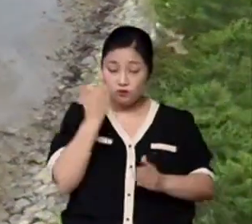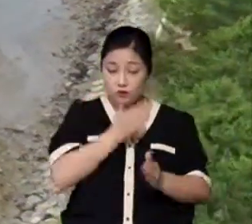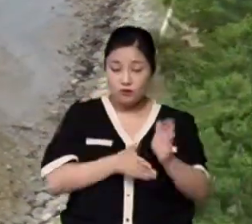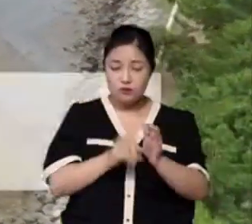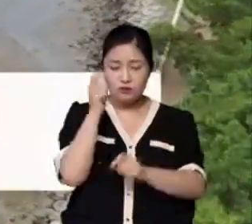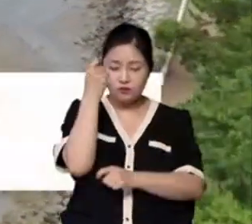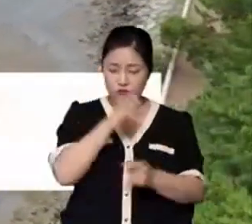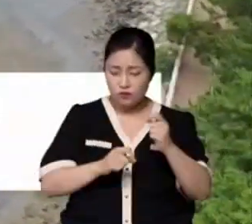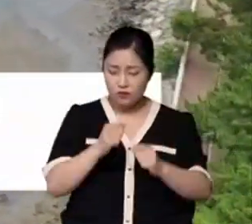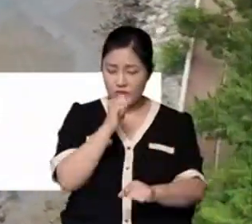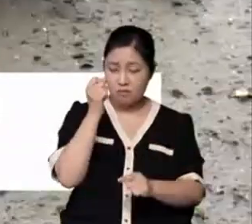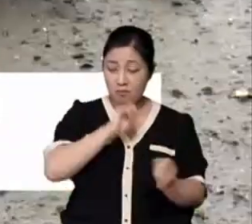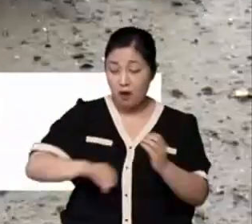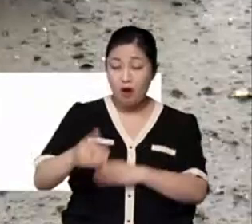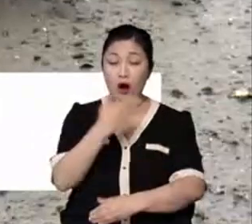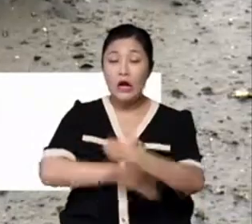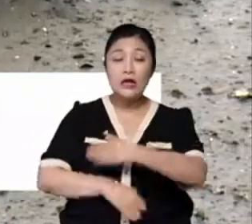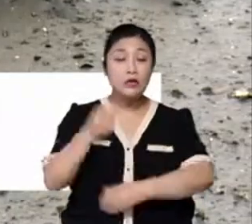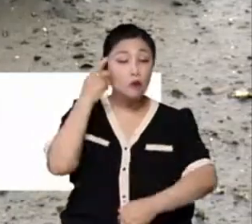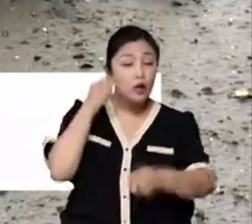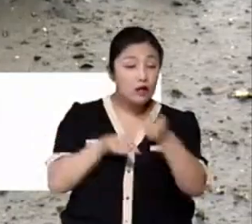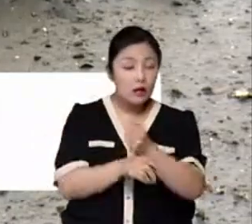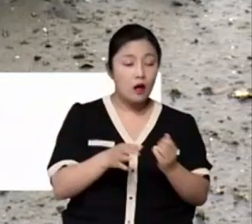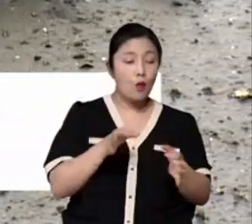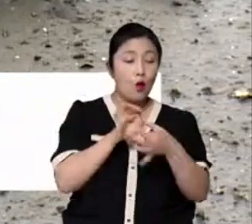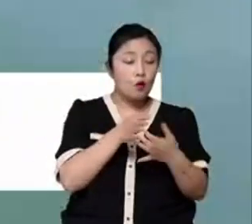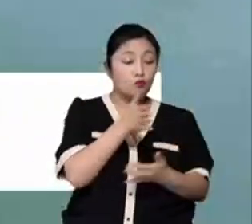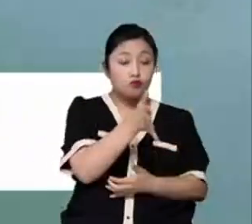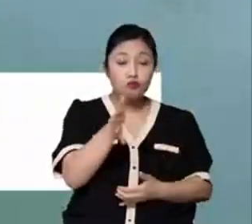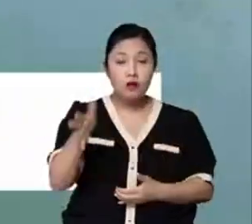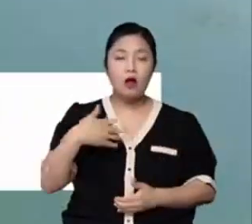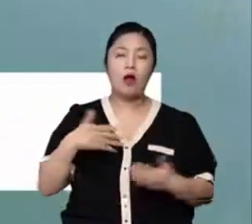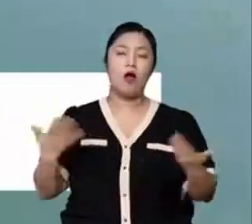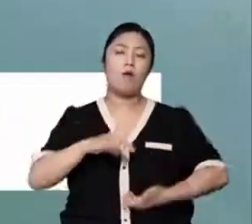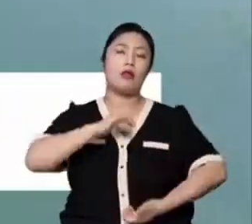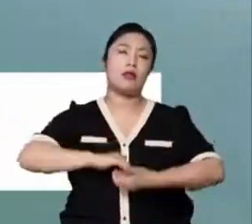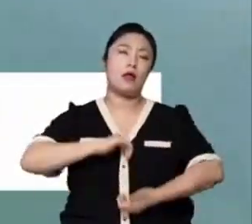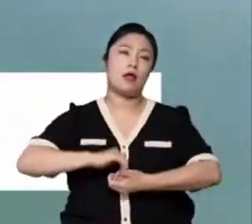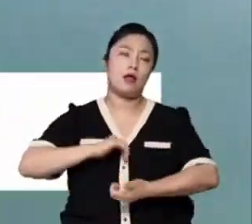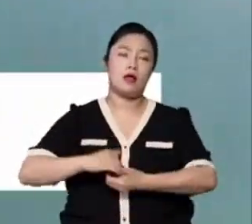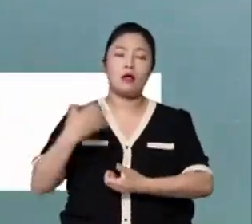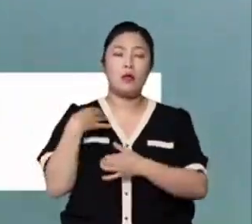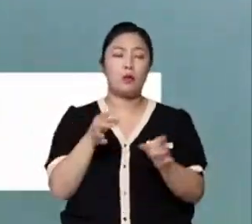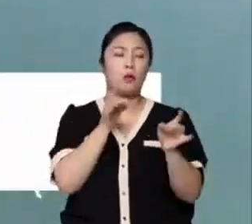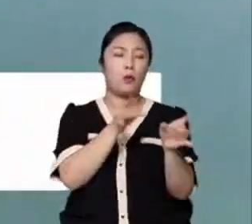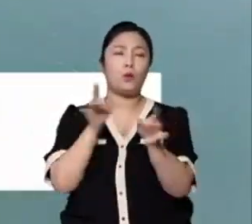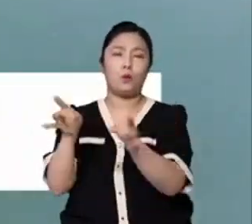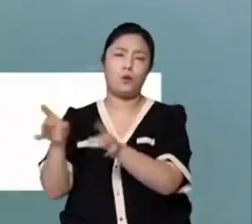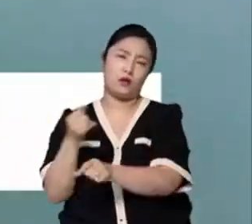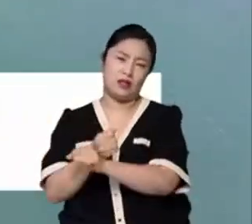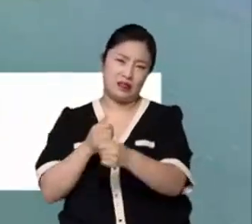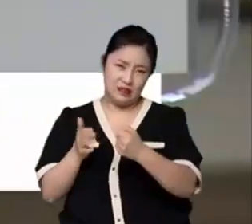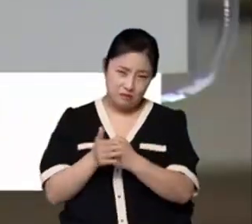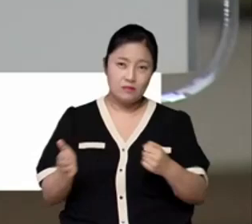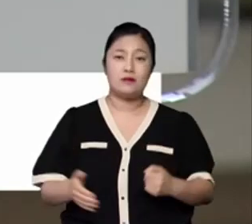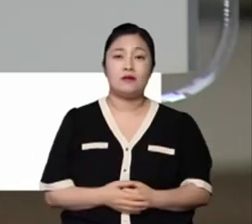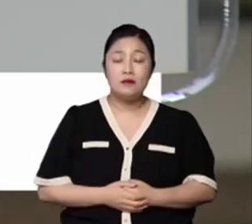오폐수 불법 방류에 손을 놓고 있는 건 관련 부서들이 업무의 한계를 짓고 책임을 서로 떠넘기고 있기